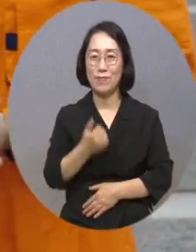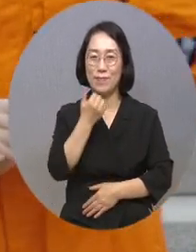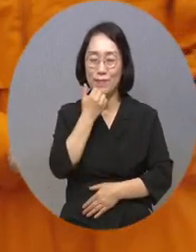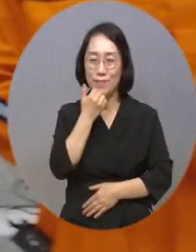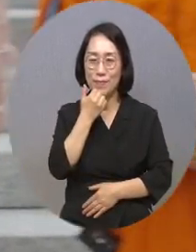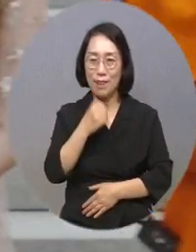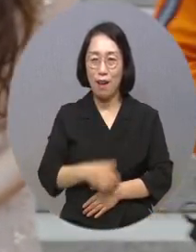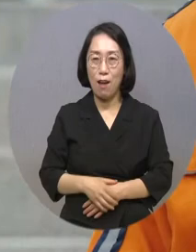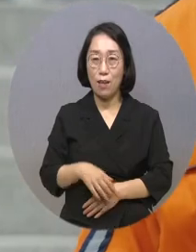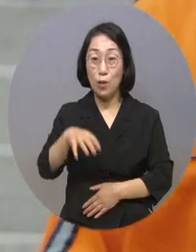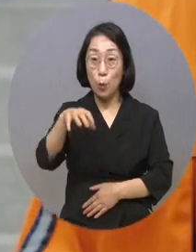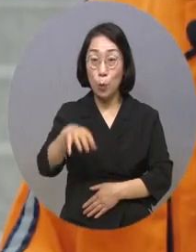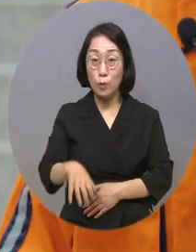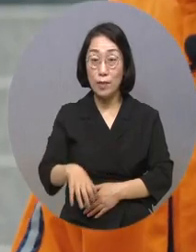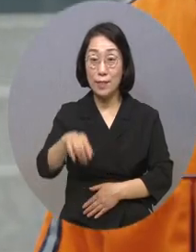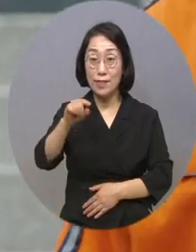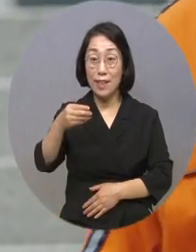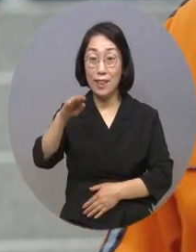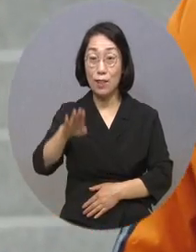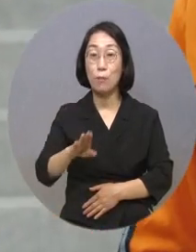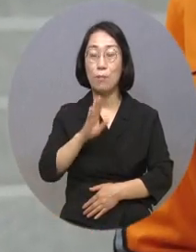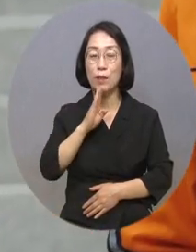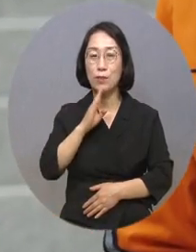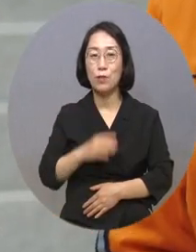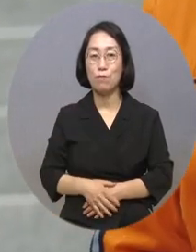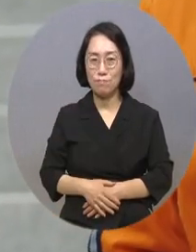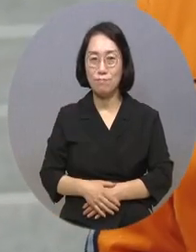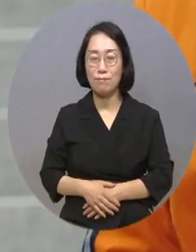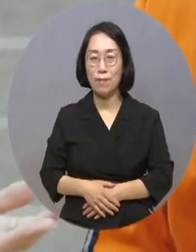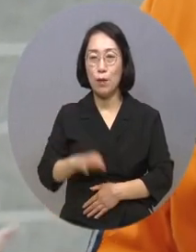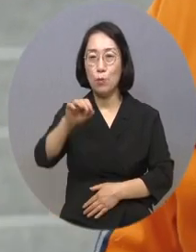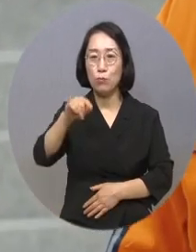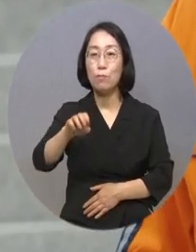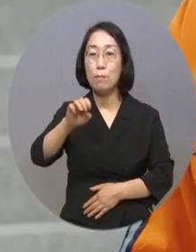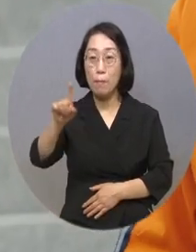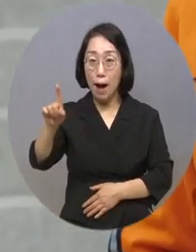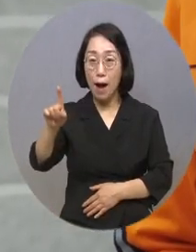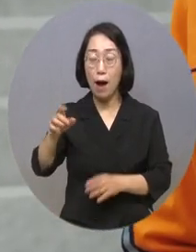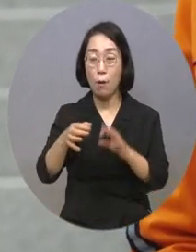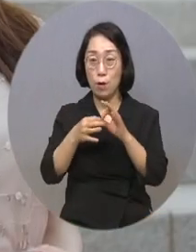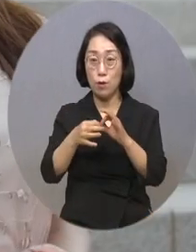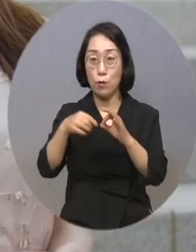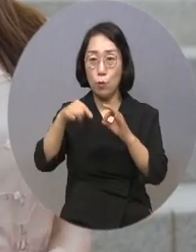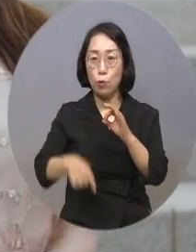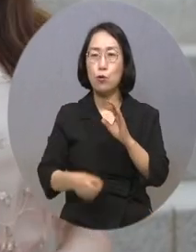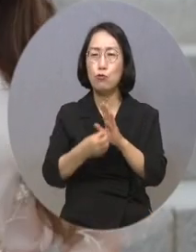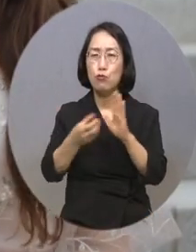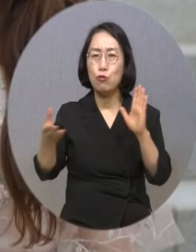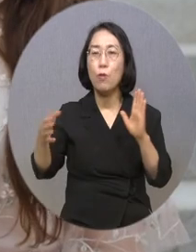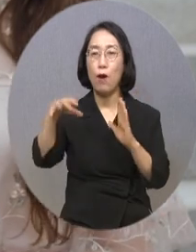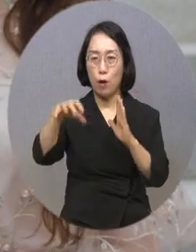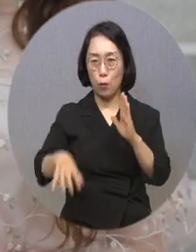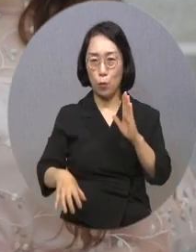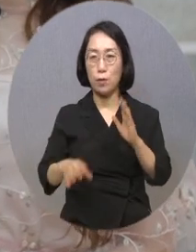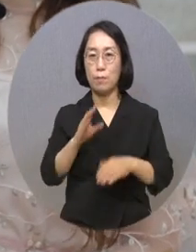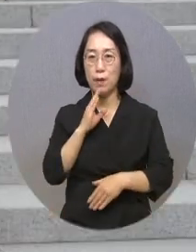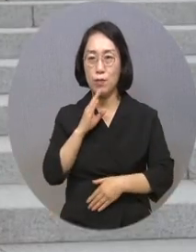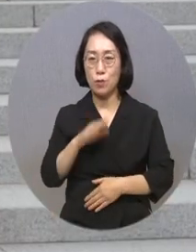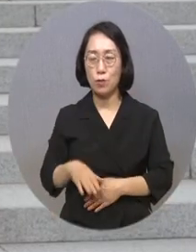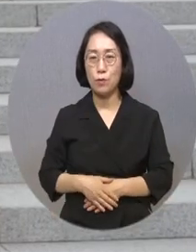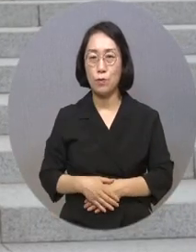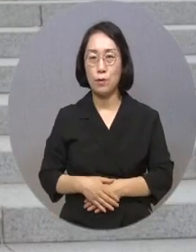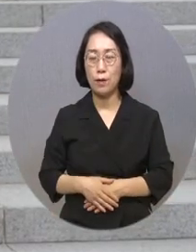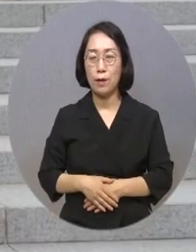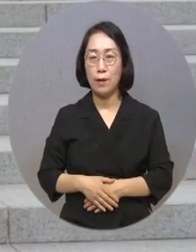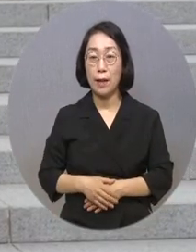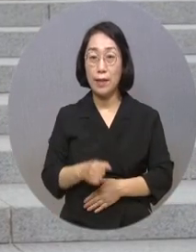무안의 셀럽이시군요? 네, 제가 또 품바 여신 아니겠습니까? 여기가 또 무안, 품바의 고장 아니겠습니까? 네, 제가 오늘은